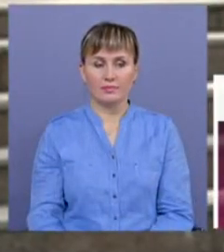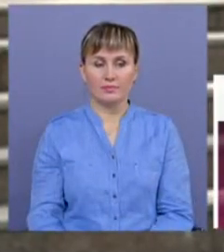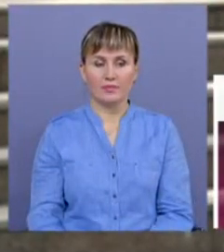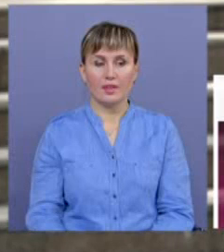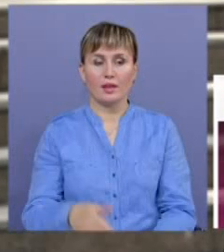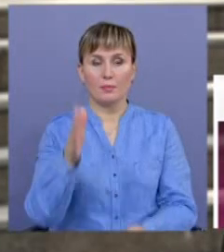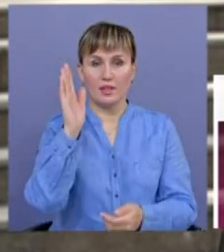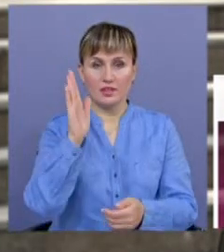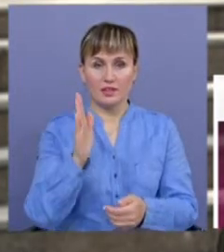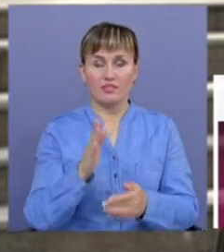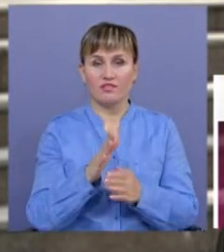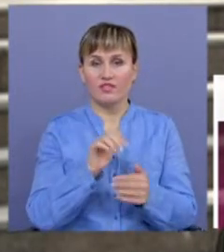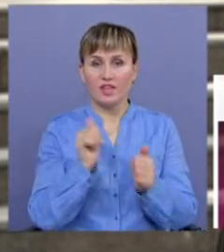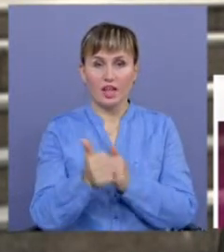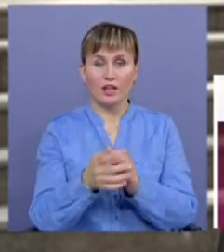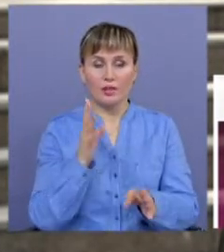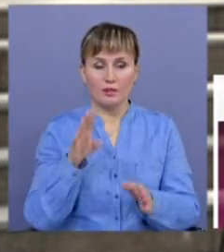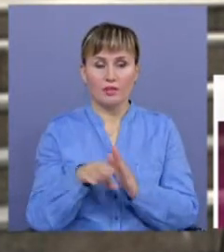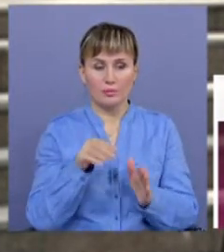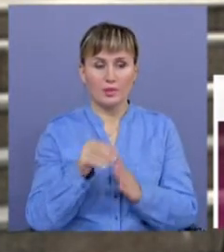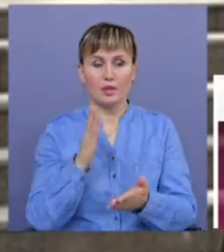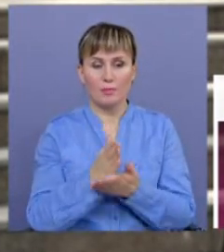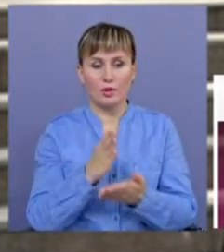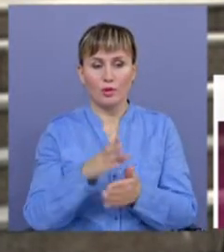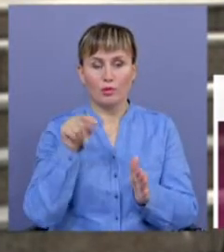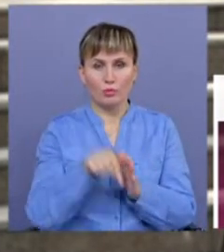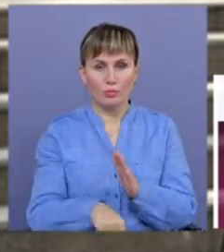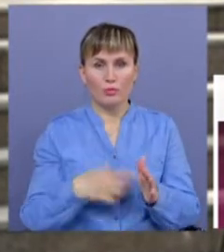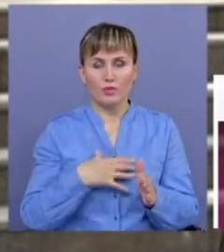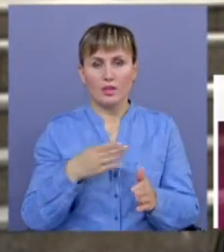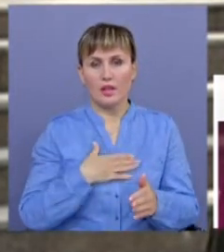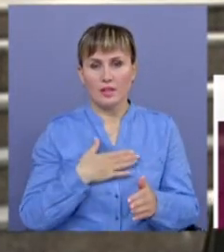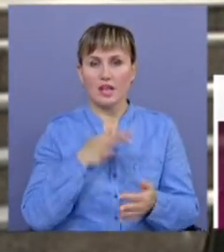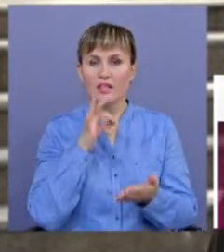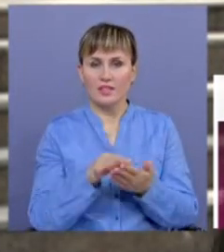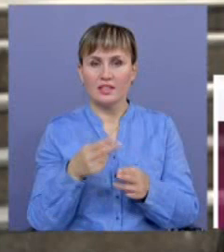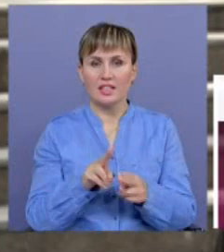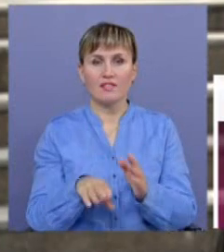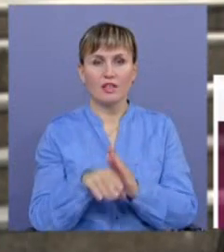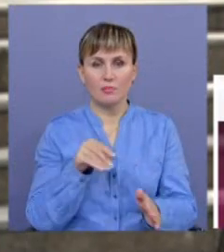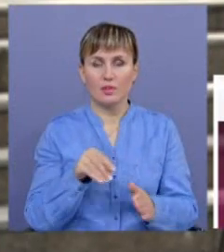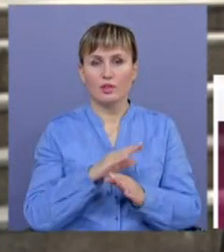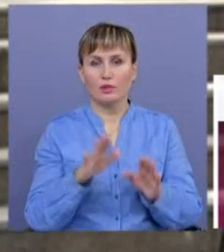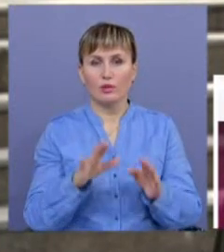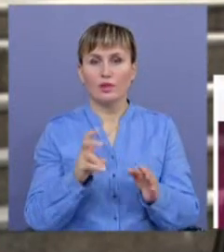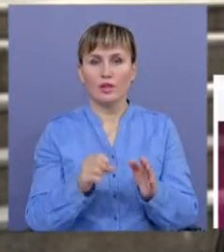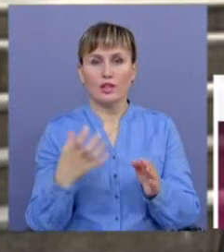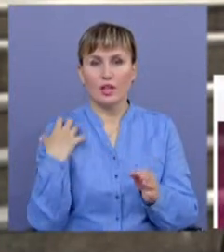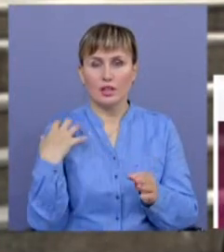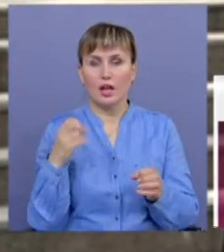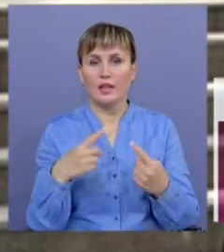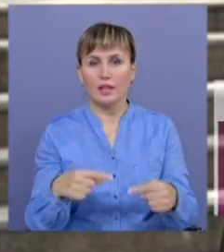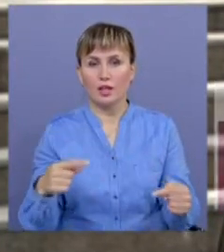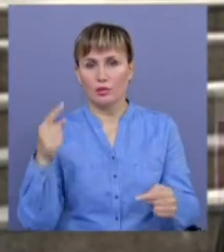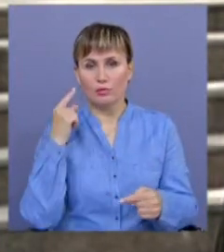Именно предстоящие внеочередные выборы президента имеют глубокую значимость для нас. Ответственность за эти выборы лежит не только на начальниках, как